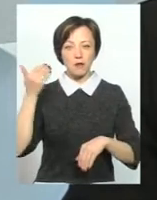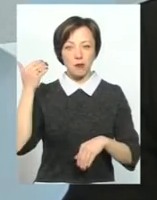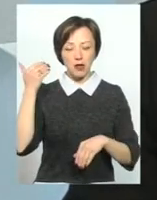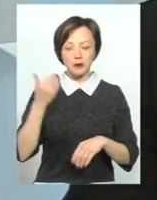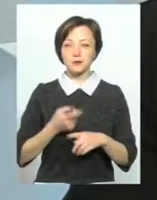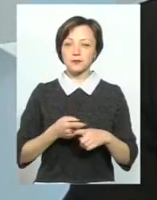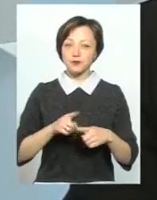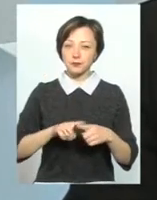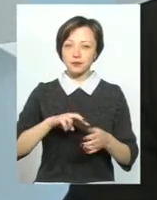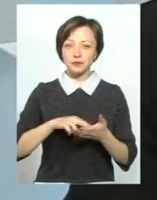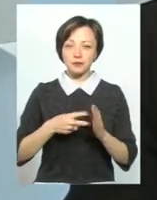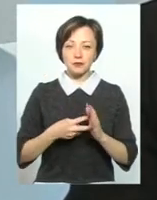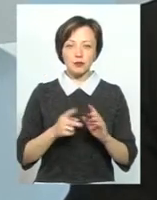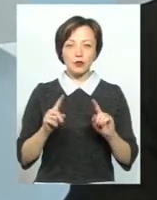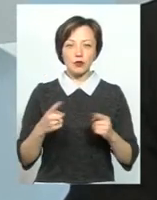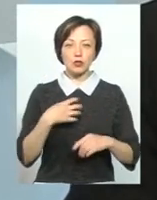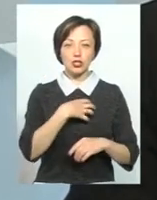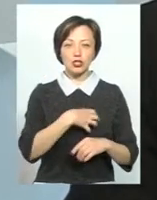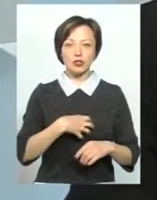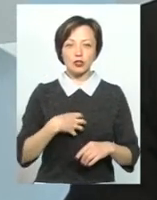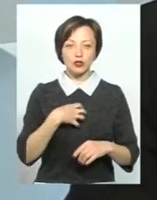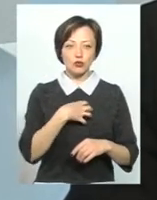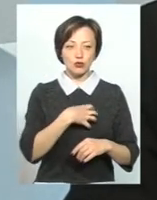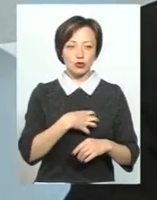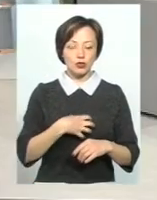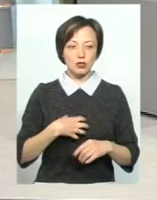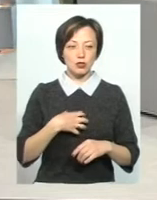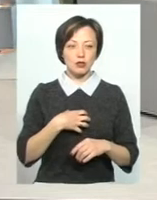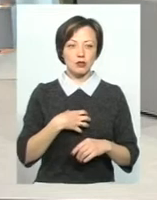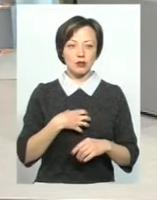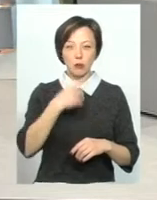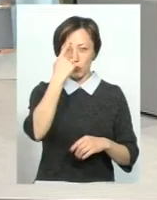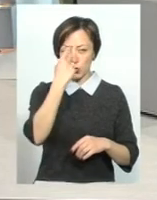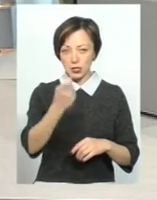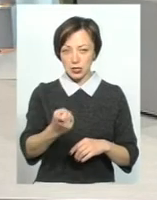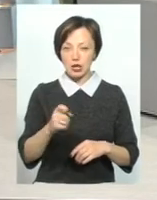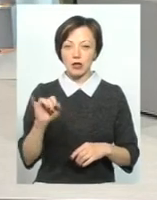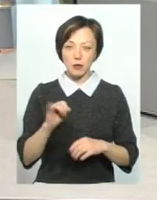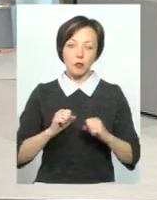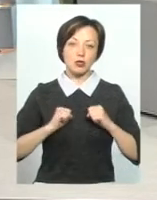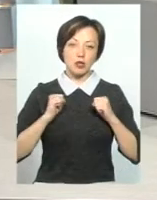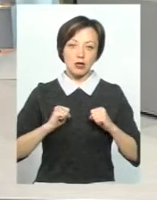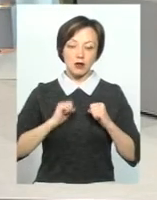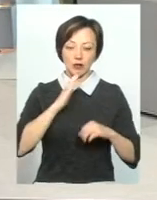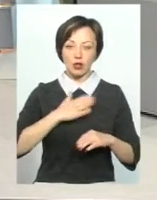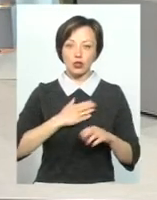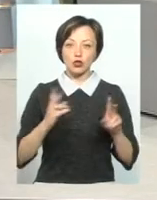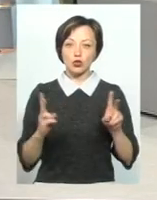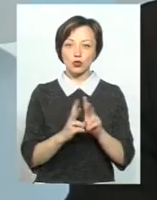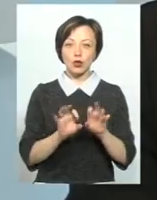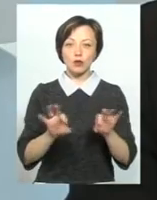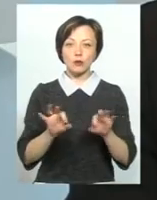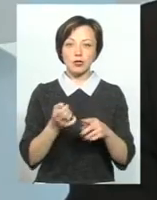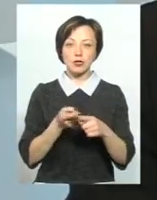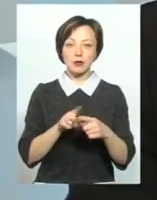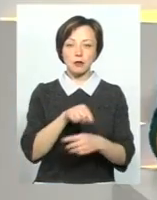В цьому плані це дуже значущий посил. І ми постараємося в нашій зустрічі розповісти про ці